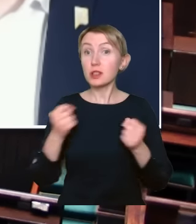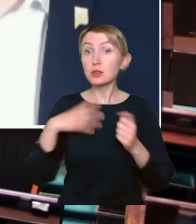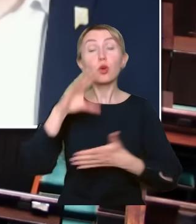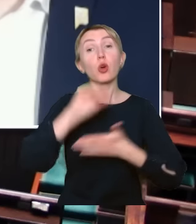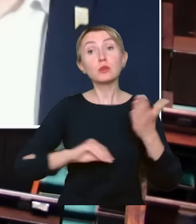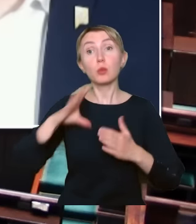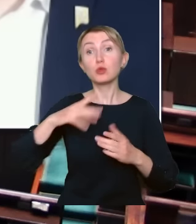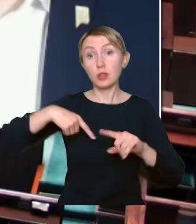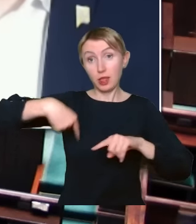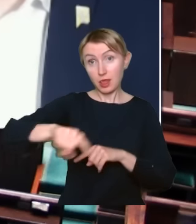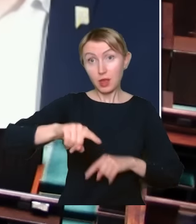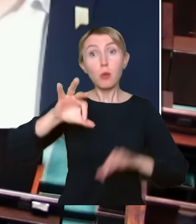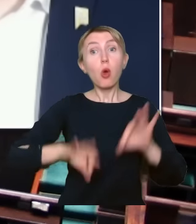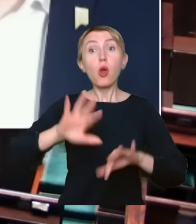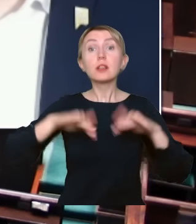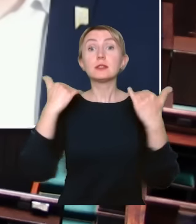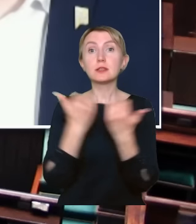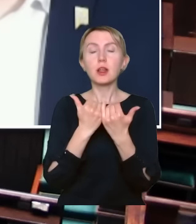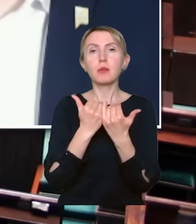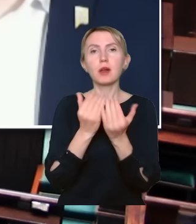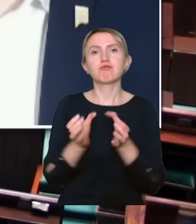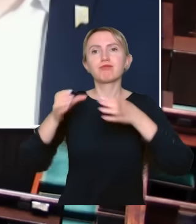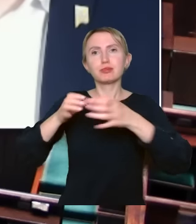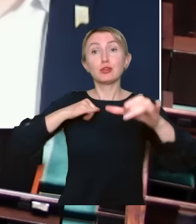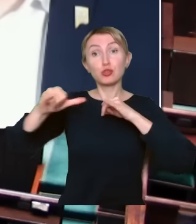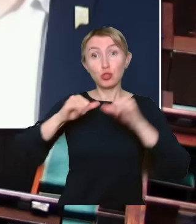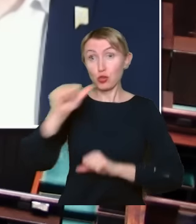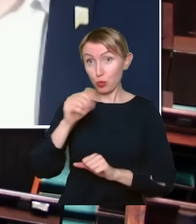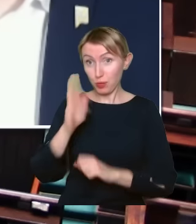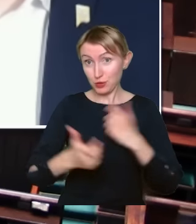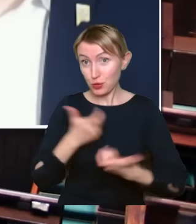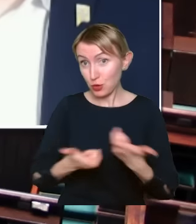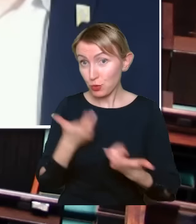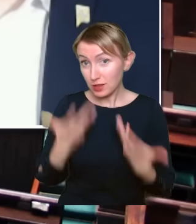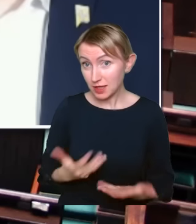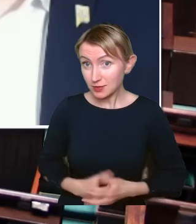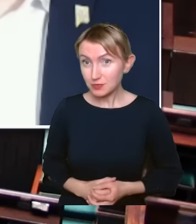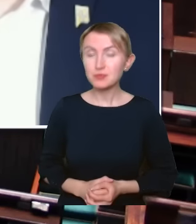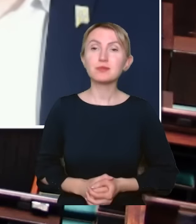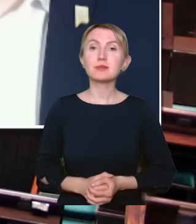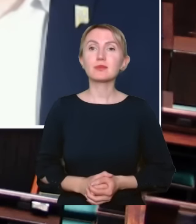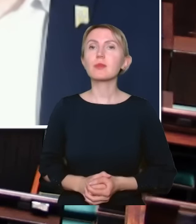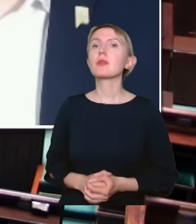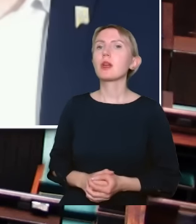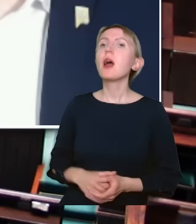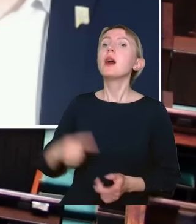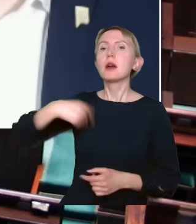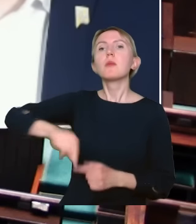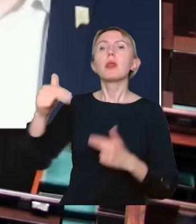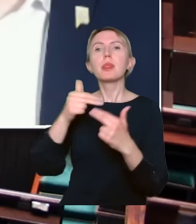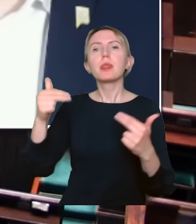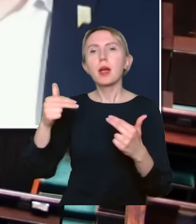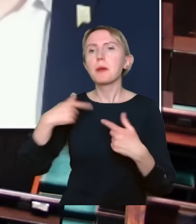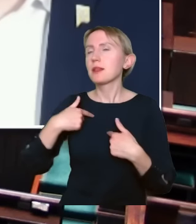Sejmu koalicja rządząca taką próbę podejmie? Nic mi na ten temat nie